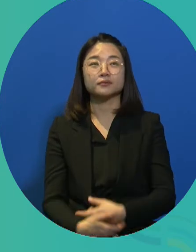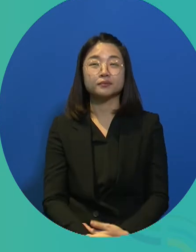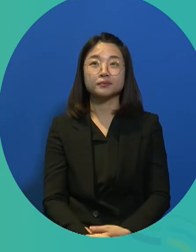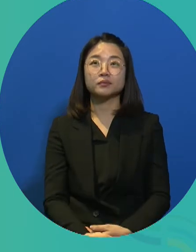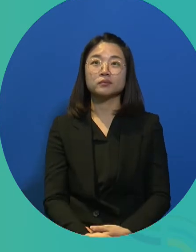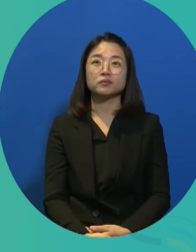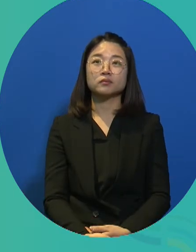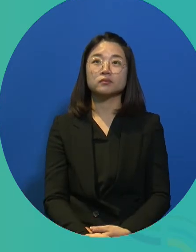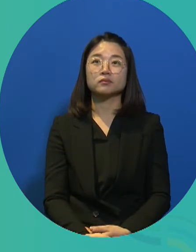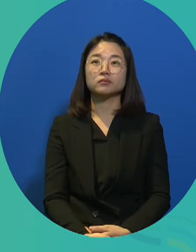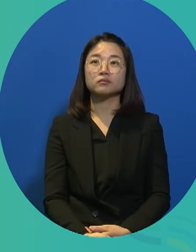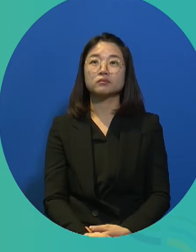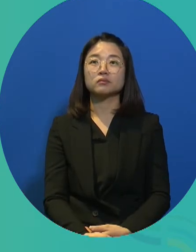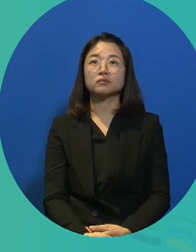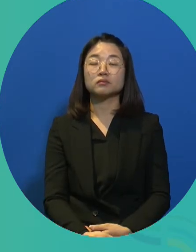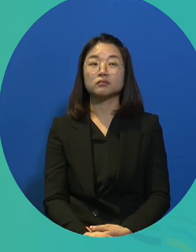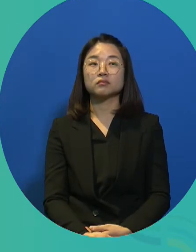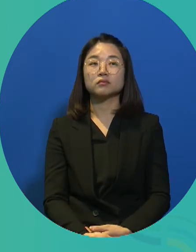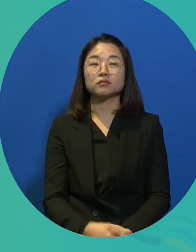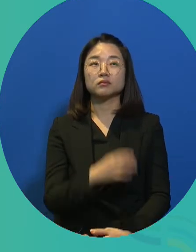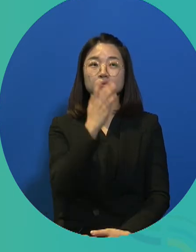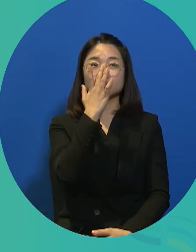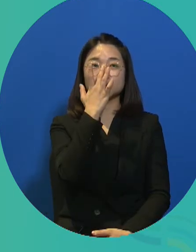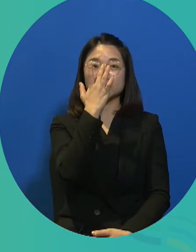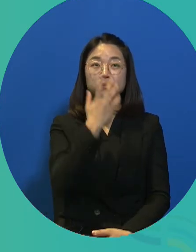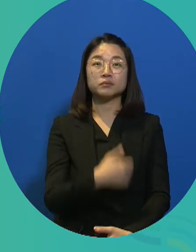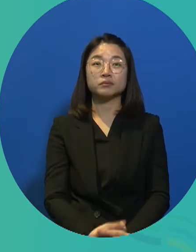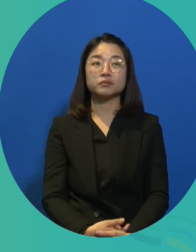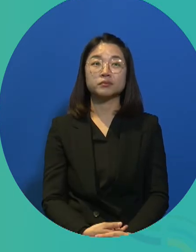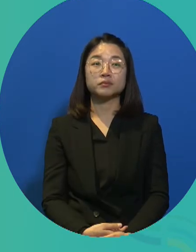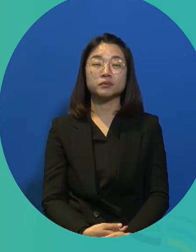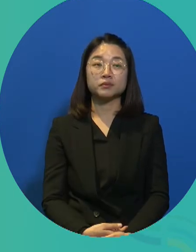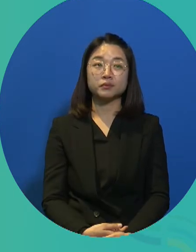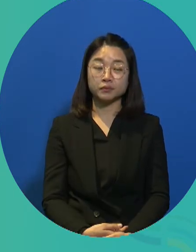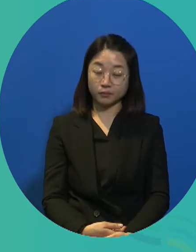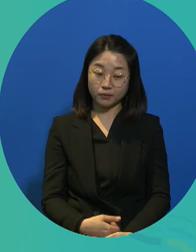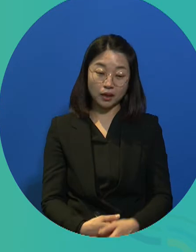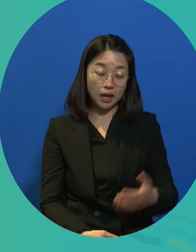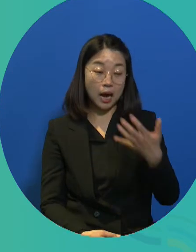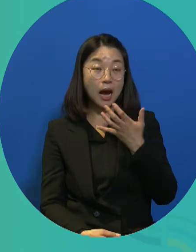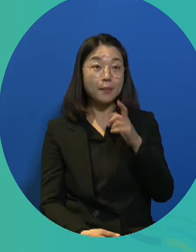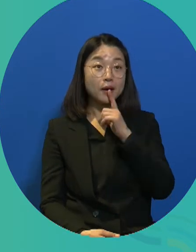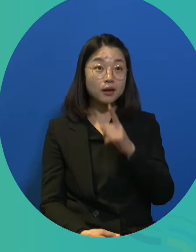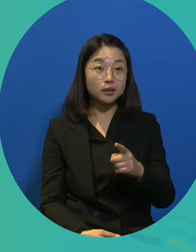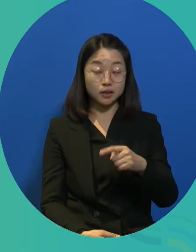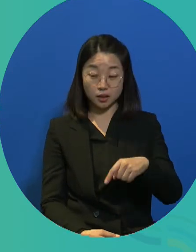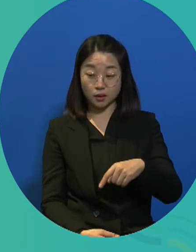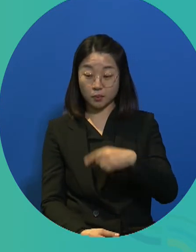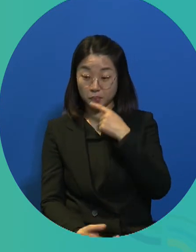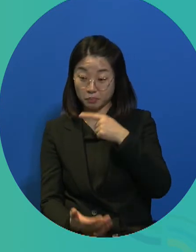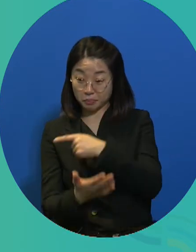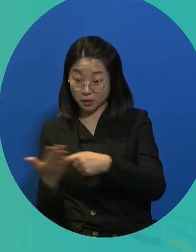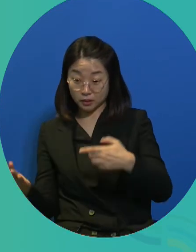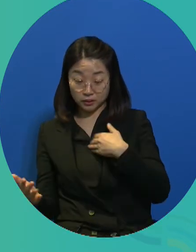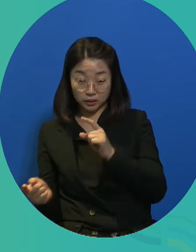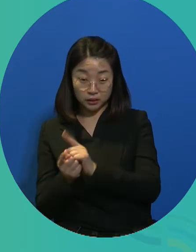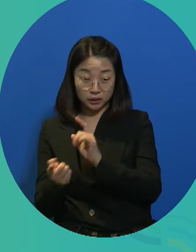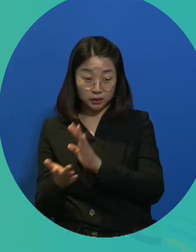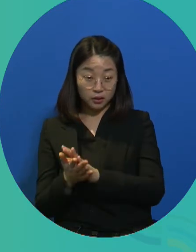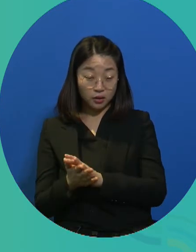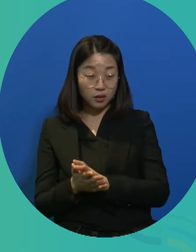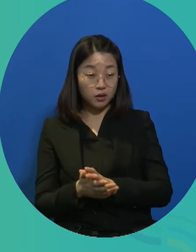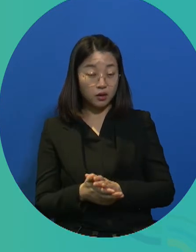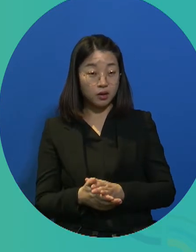아까 말씀드린 것처럼 직권조사 같은 경우에는 피해자가 직접 나서지 않아도 되기 때문에 단체들이 좀